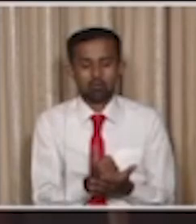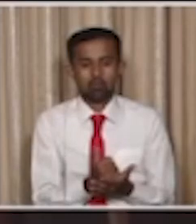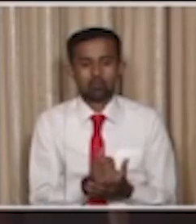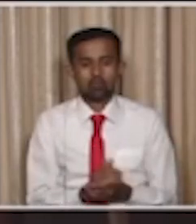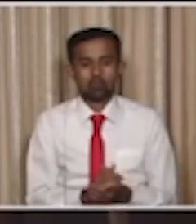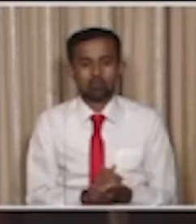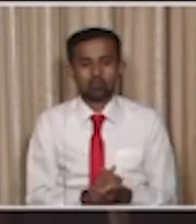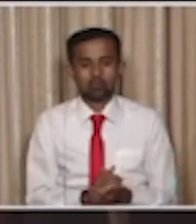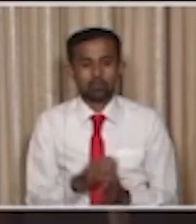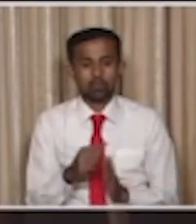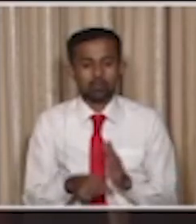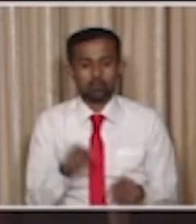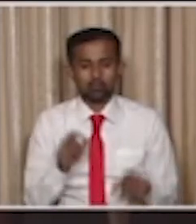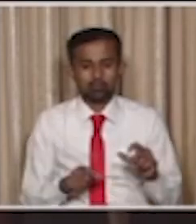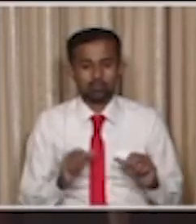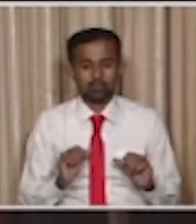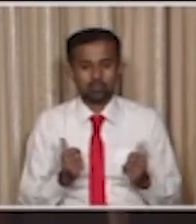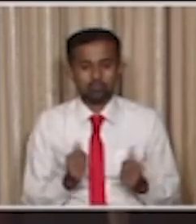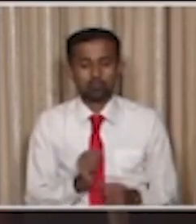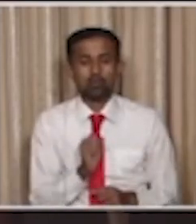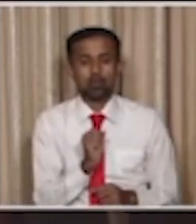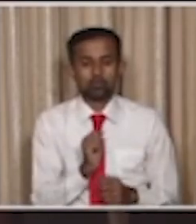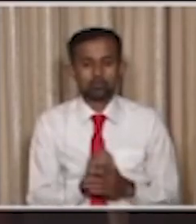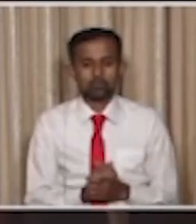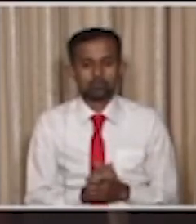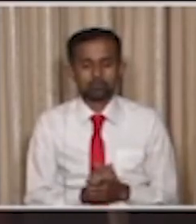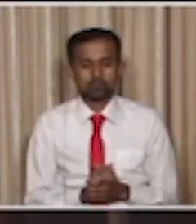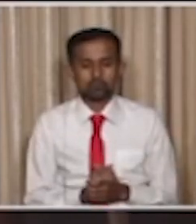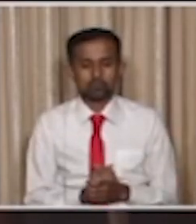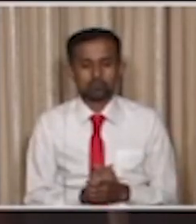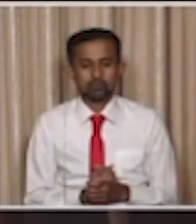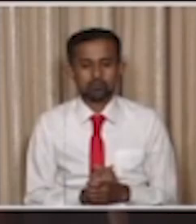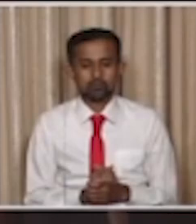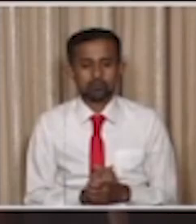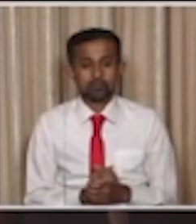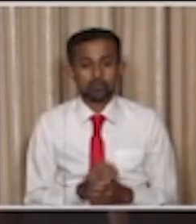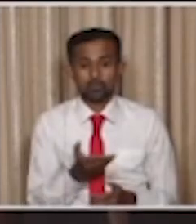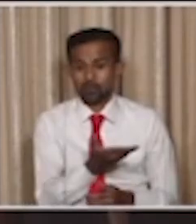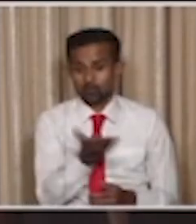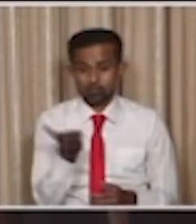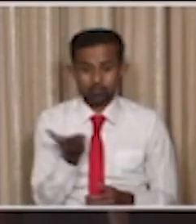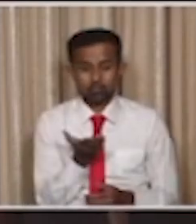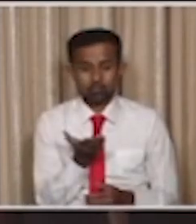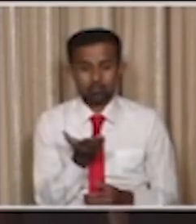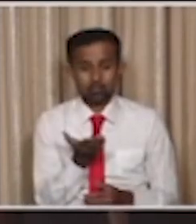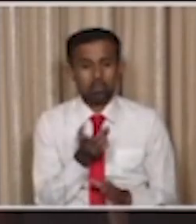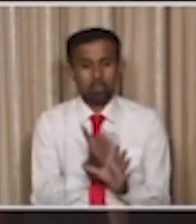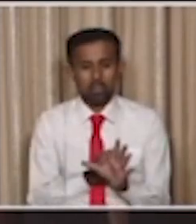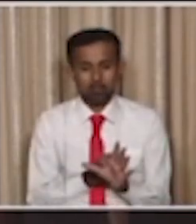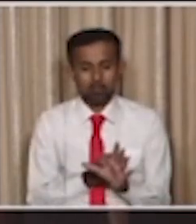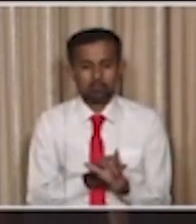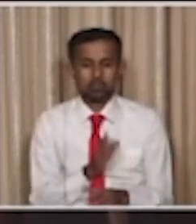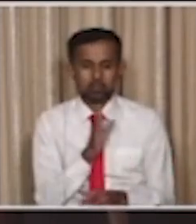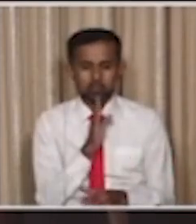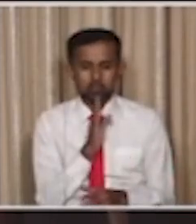එතකොට මේ රටේ ජනතාව ජීවත් වෙන්නේ කොහොමද ඒකේ ඉඳ කරුණා කරලා තමුන්නාන්සලා හැමදාම මේ